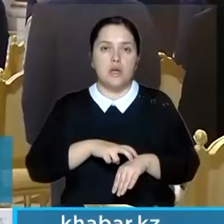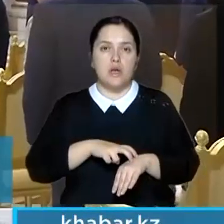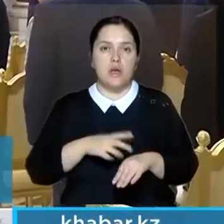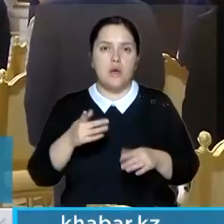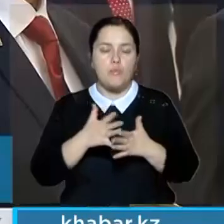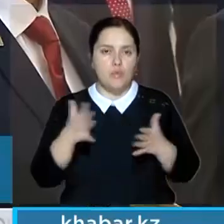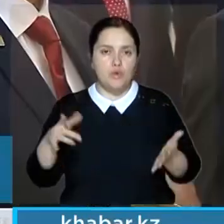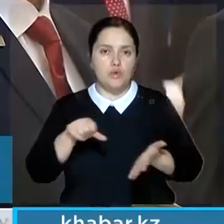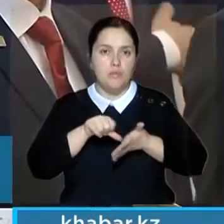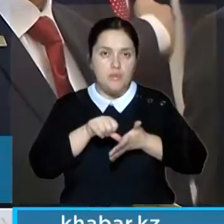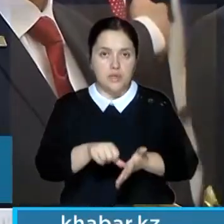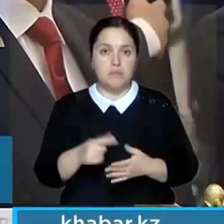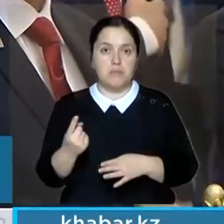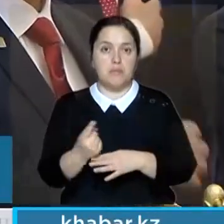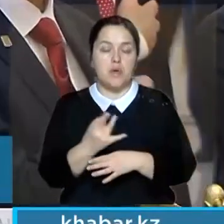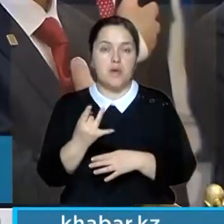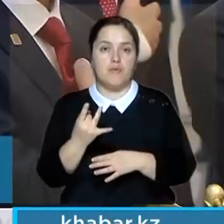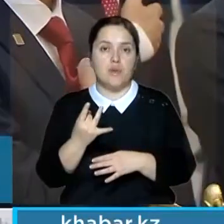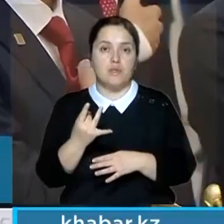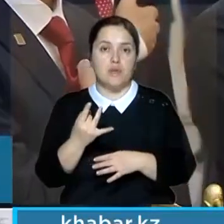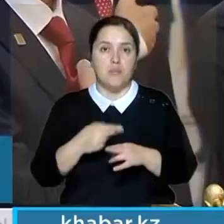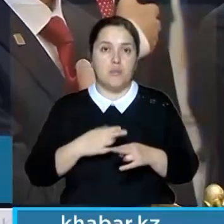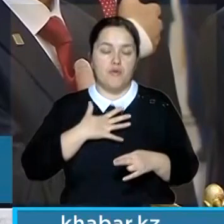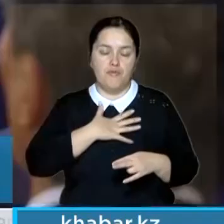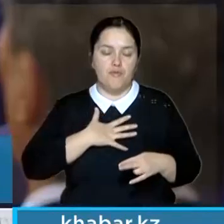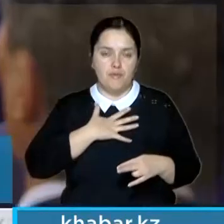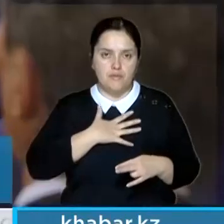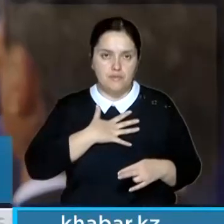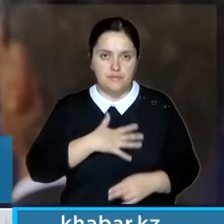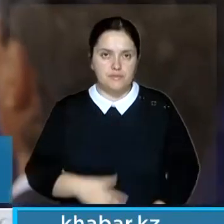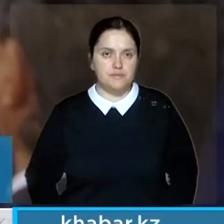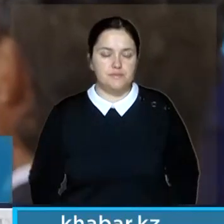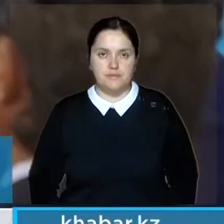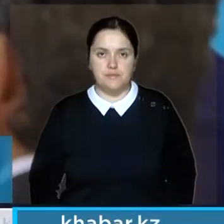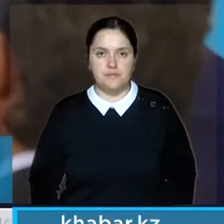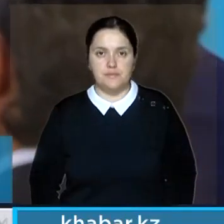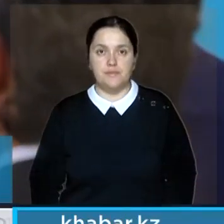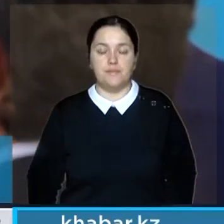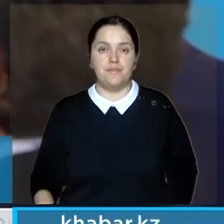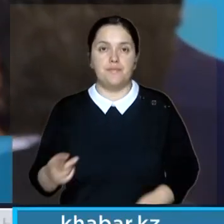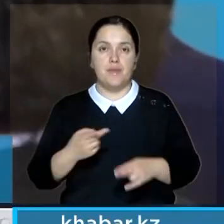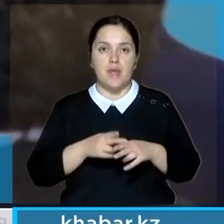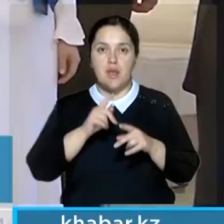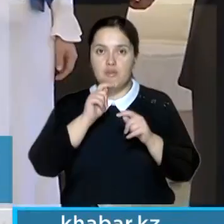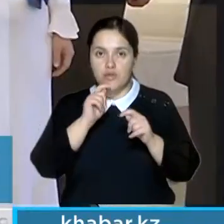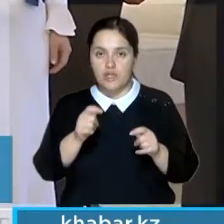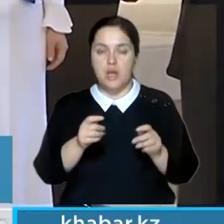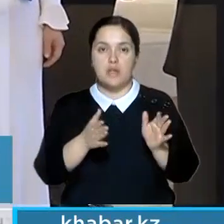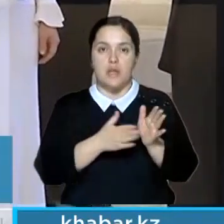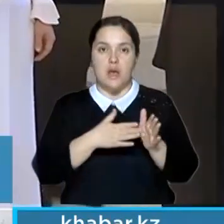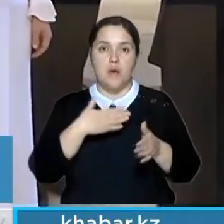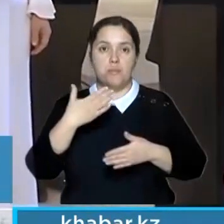из присутствующих здесь впервые. Отсюда и волнение перед награждением. Вполне объяснимо. Вручать награды в